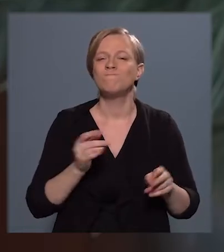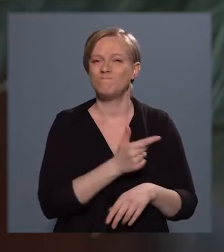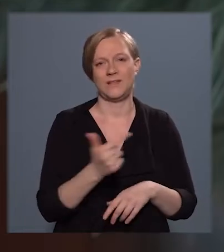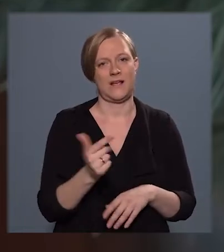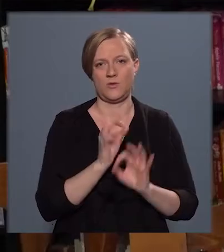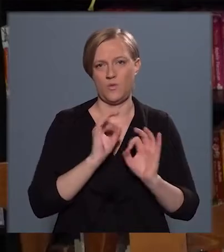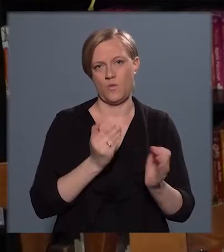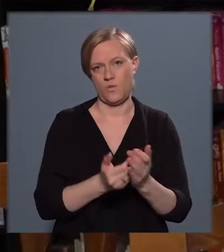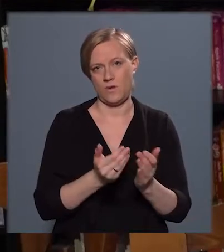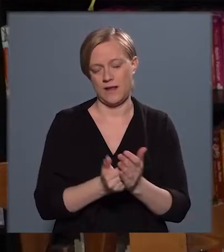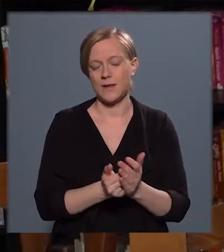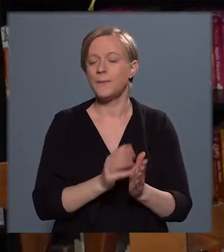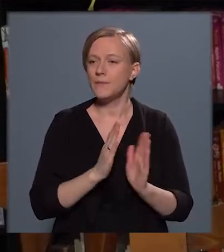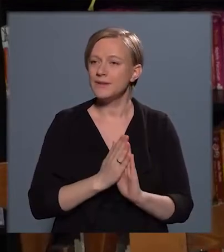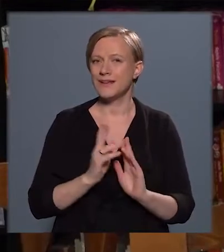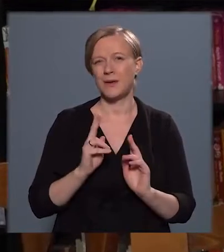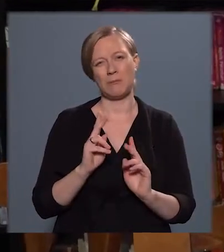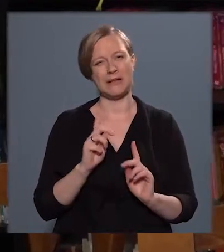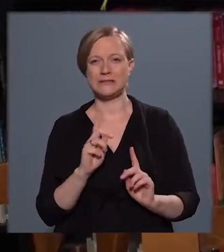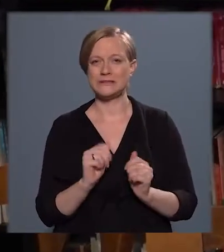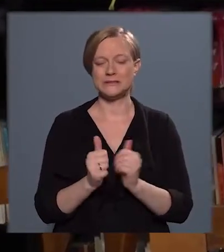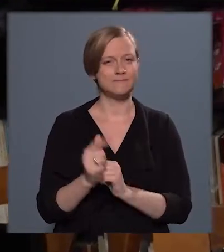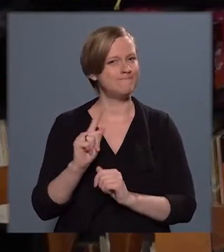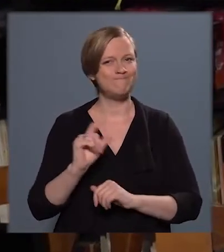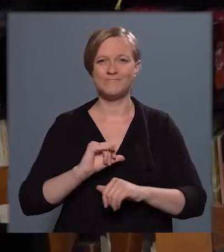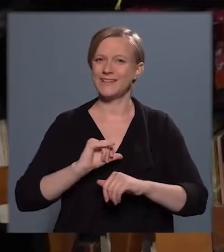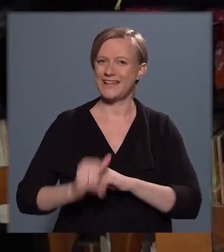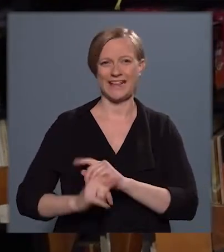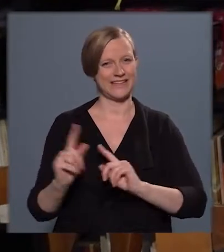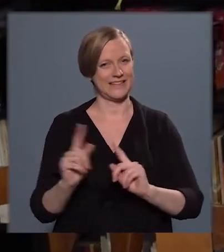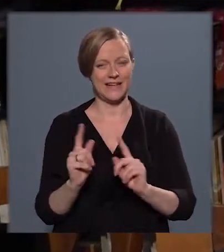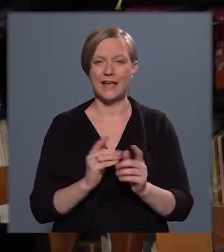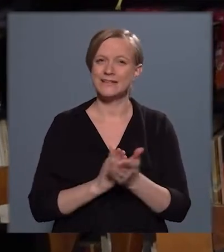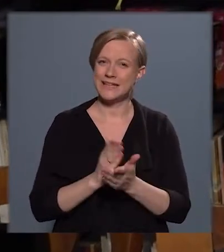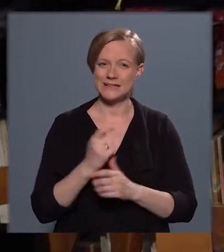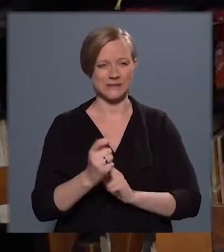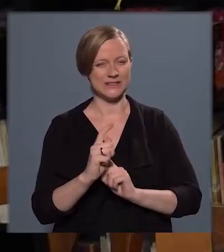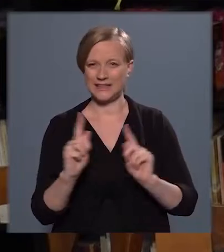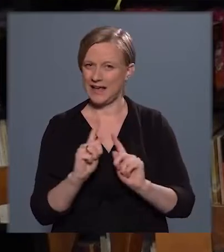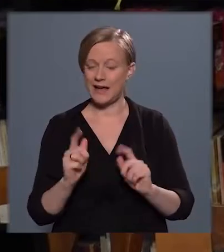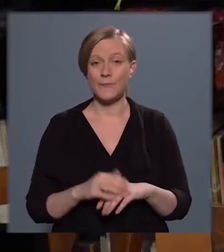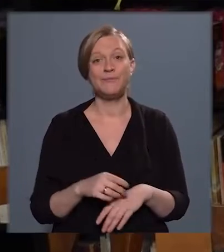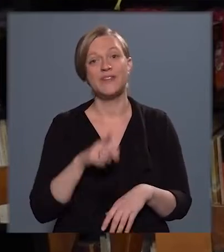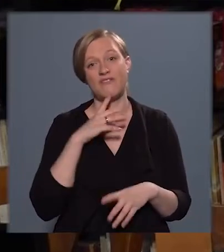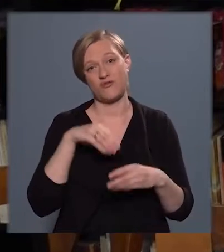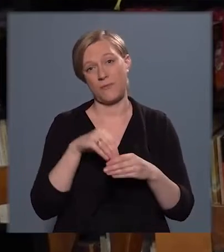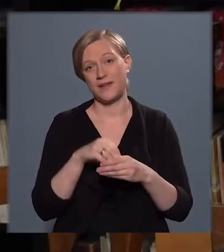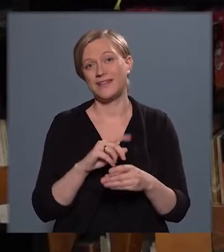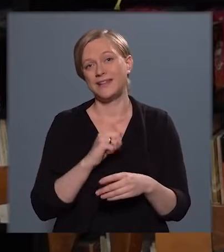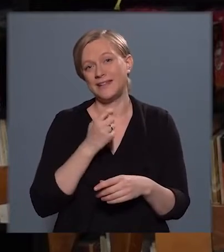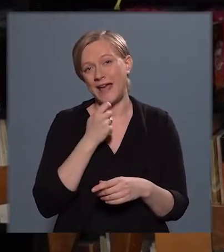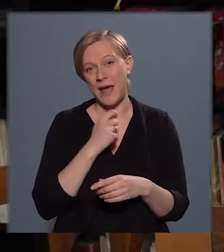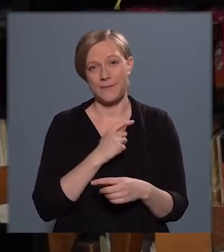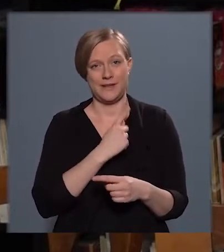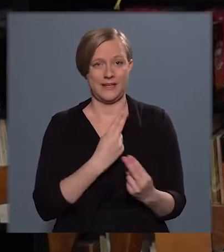jól járjon. Mindenképpen kerülendő a kenyér, a tésztafélék etetése, hiszen az kevés tápértékkel rendelkezik, alacsony